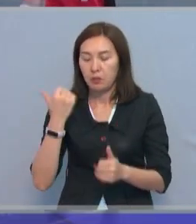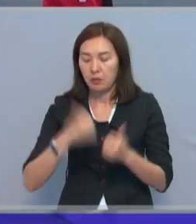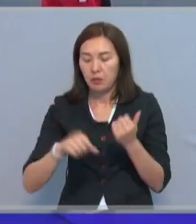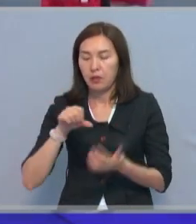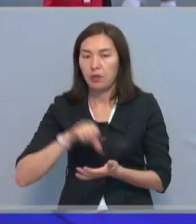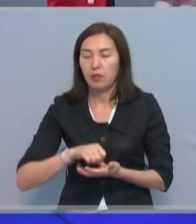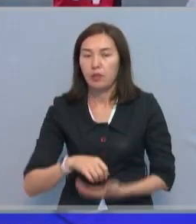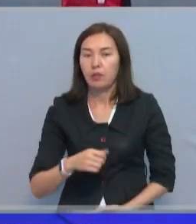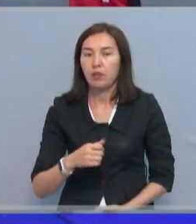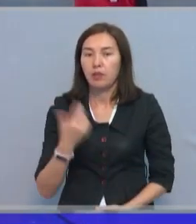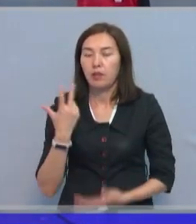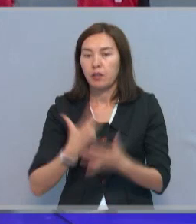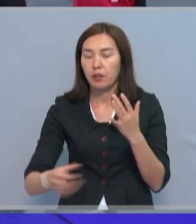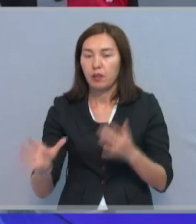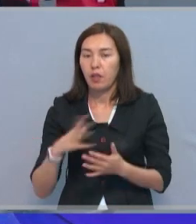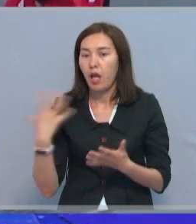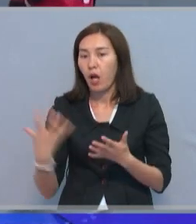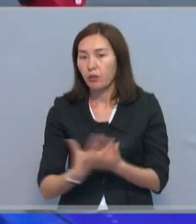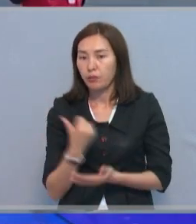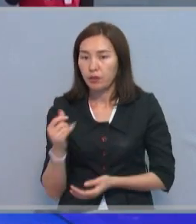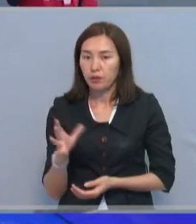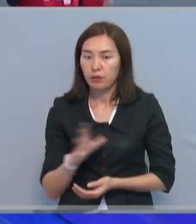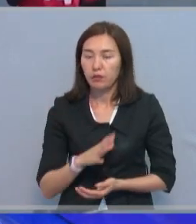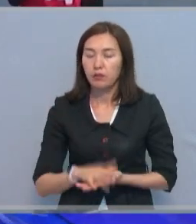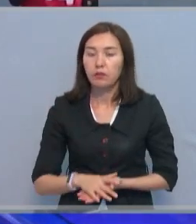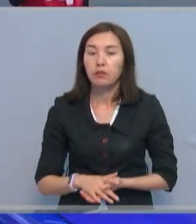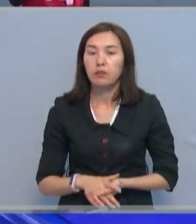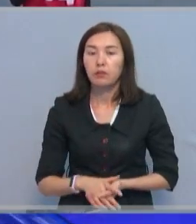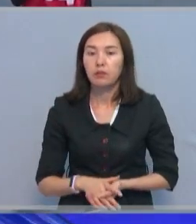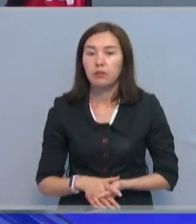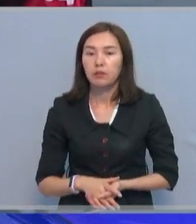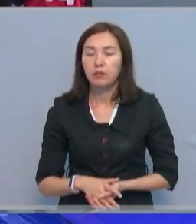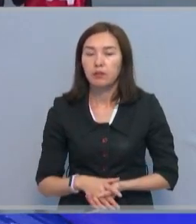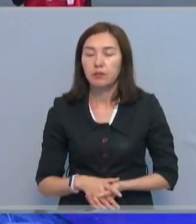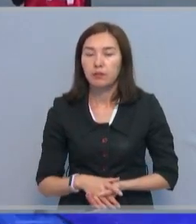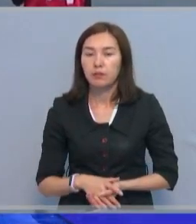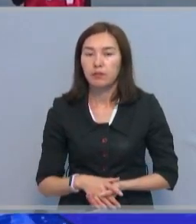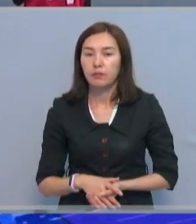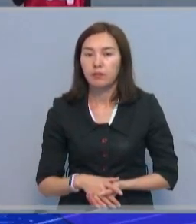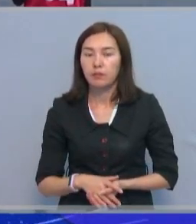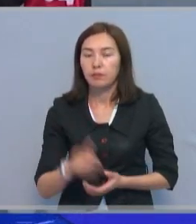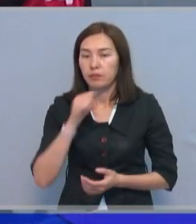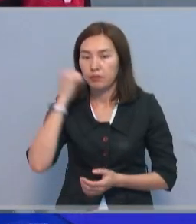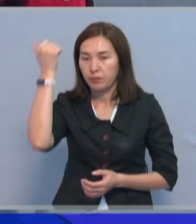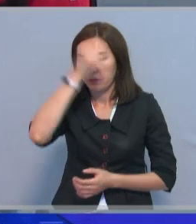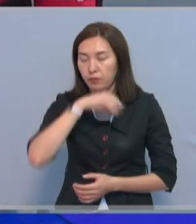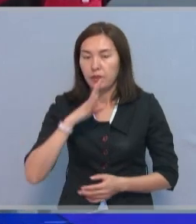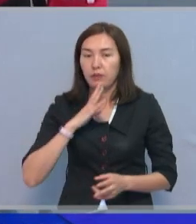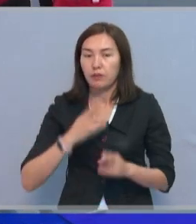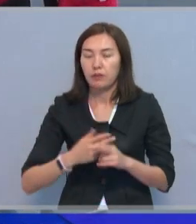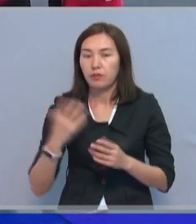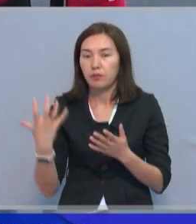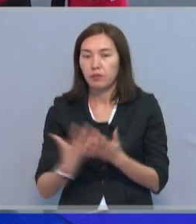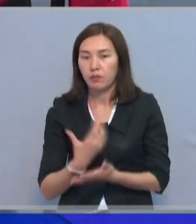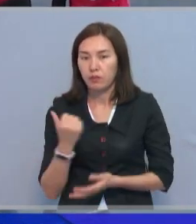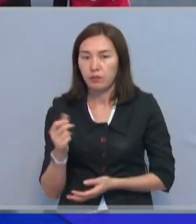қатысып, жеңілістер болып жатыр, ұтылыстар болып жатыр. Аллаға шүкір, әйтеуір былтырдан бері қыздарым